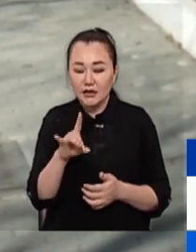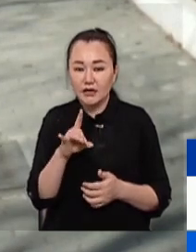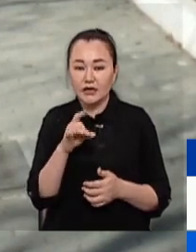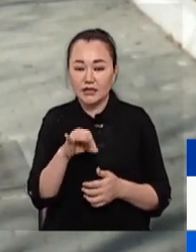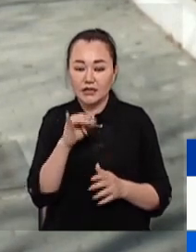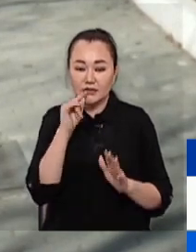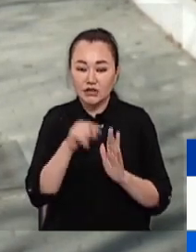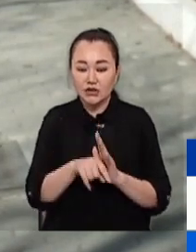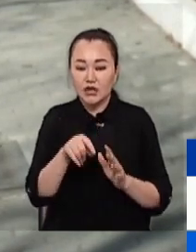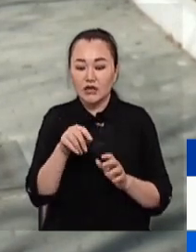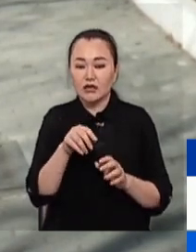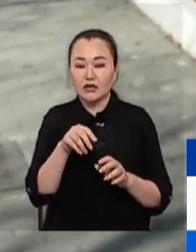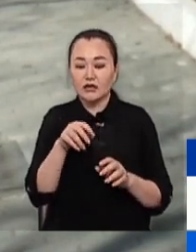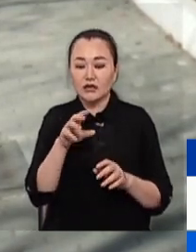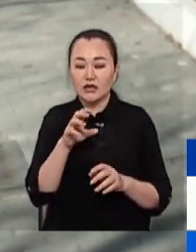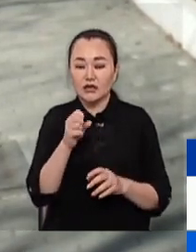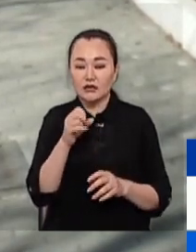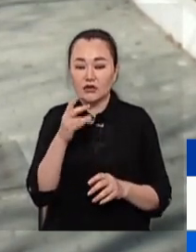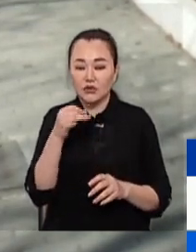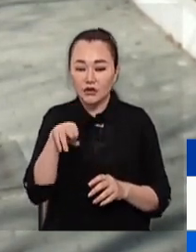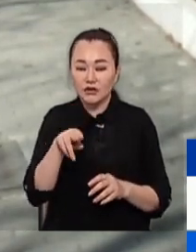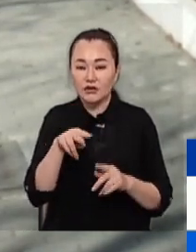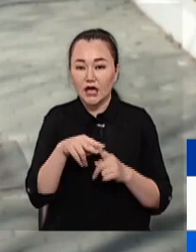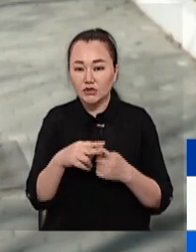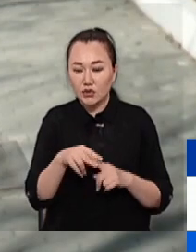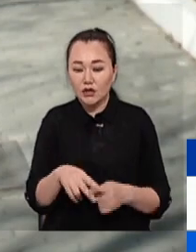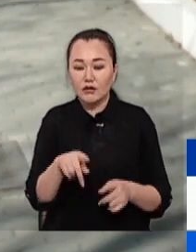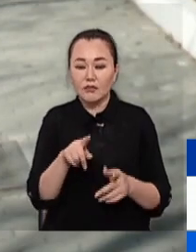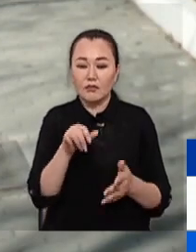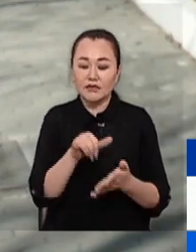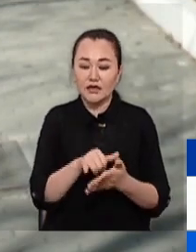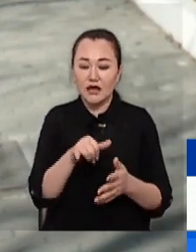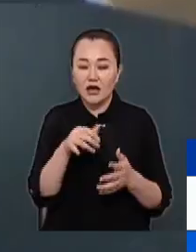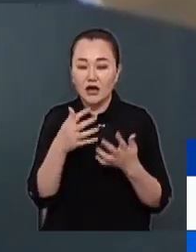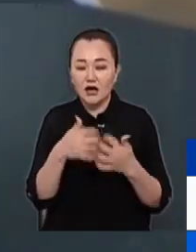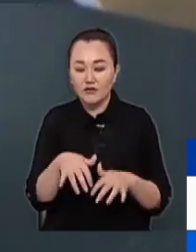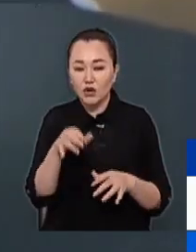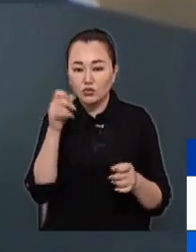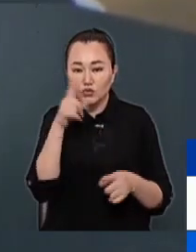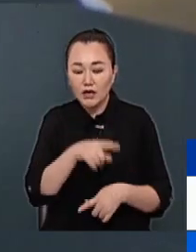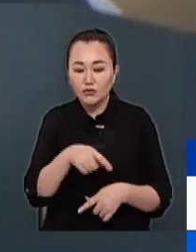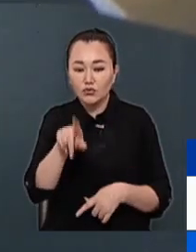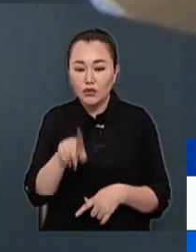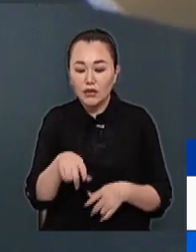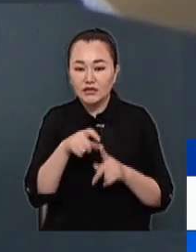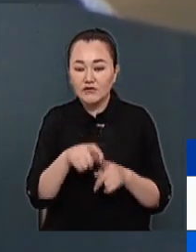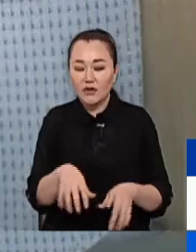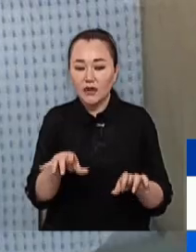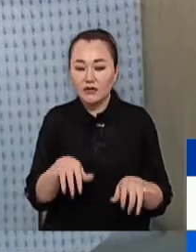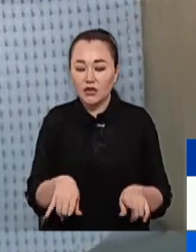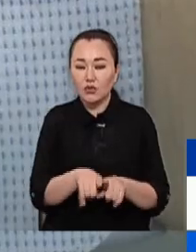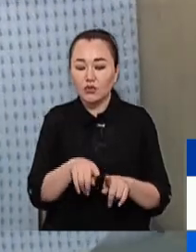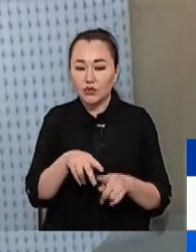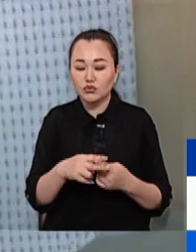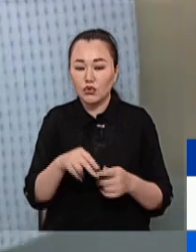в настройки на андроиде и поставил как бы автоопределитель номера. По словам программистов, такие настройки